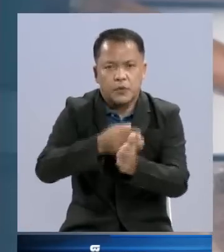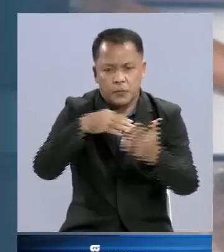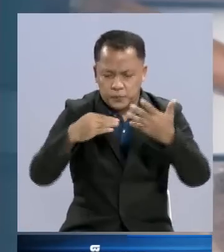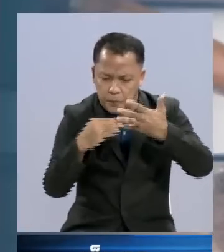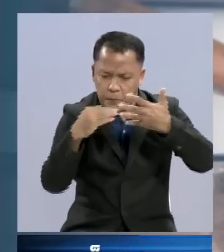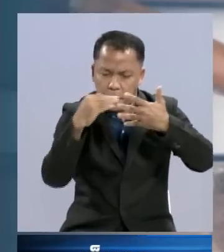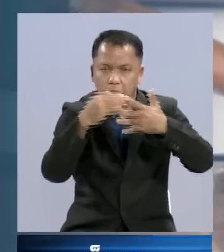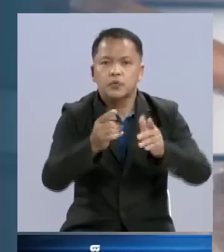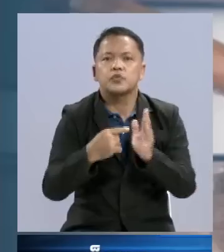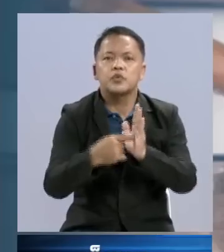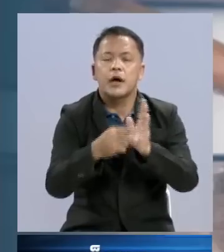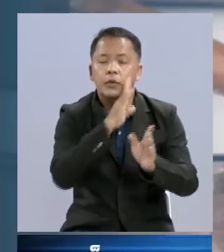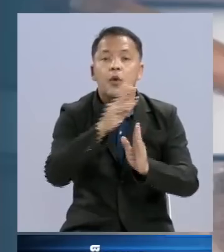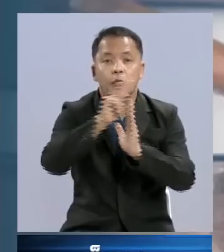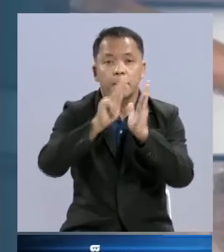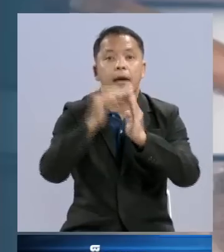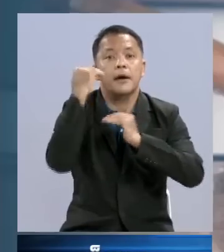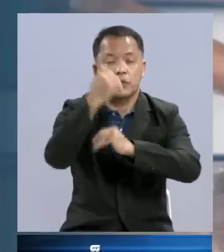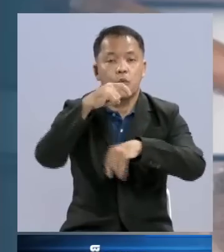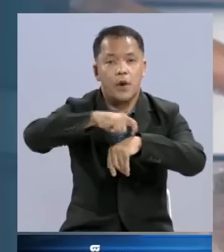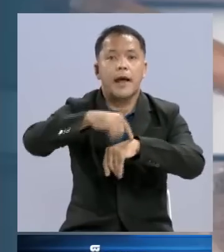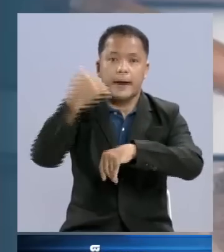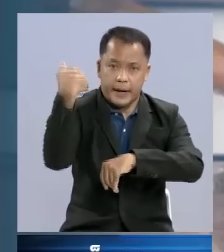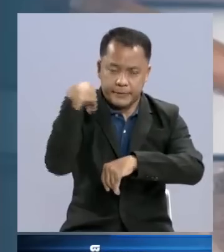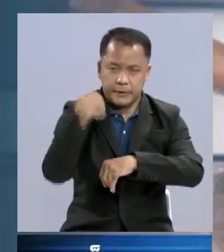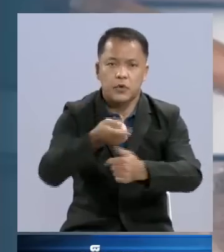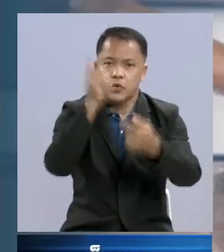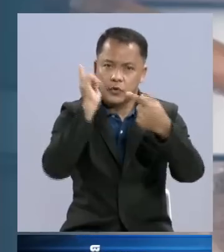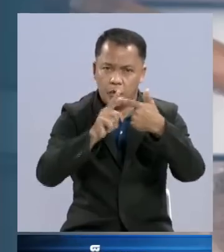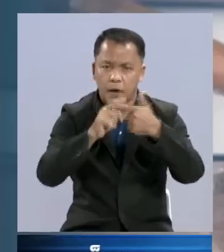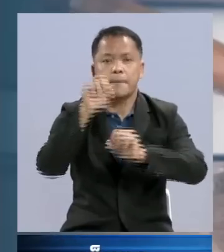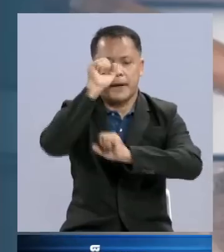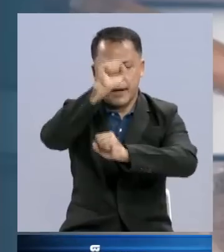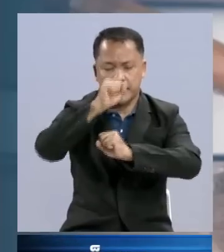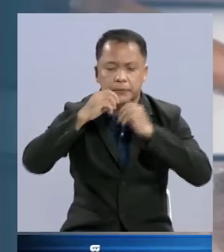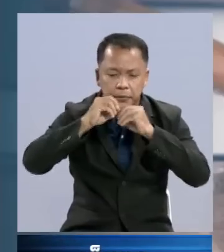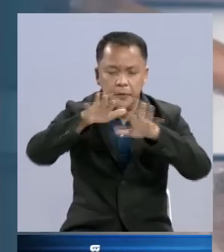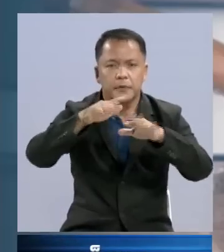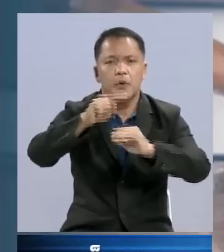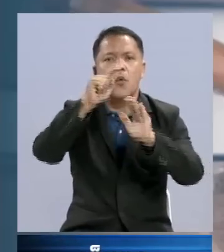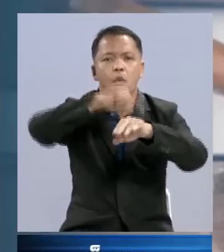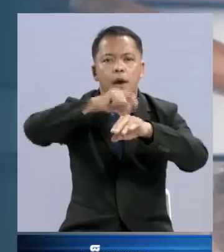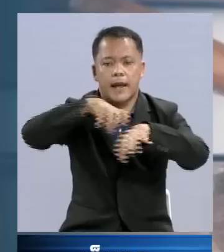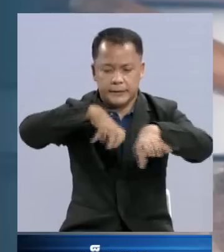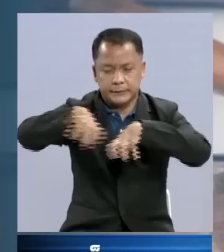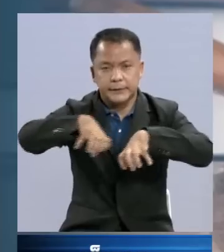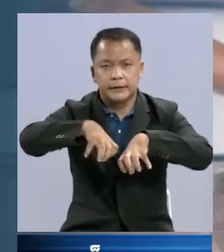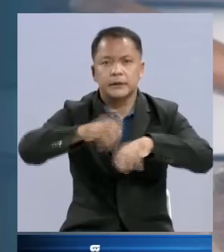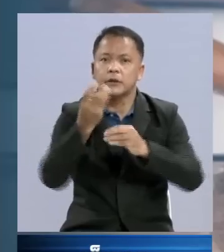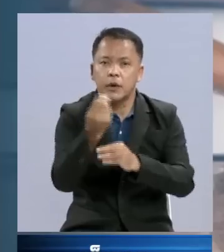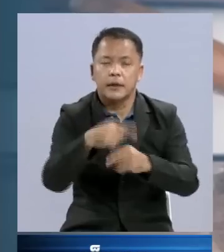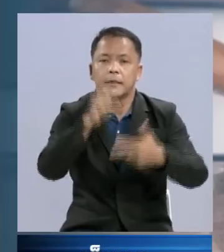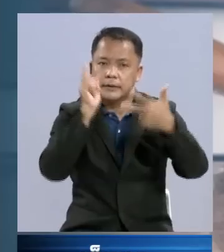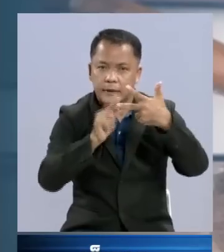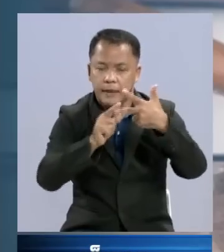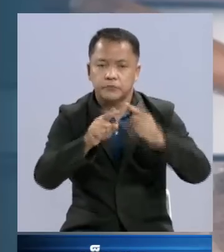อนยกเว้นจะมีกฎหมายกำหนดระยะเวลาไว้แล้วเรื่องที่2ต้องประกาศและเผยแพร่กำหนดระยะเวลาดำเนินงานด้วยเรื่อง